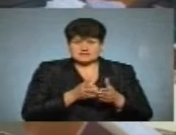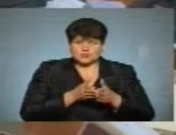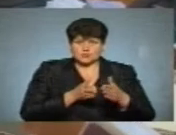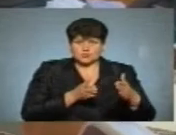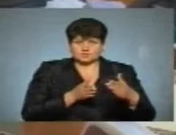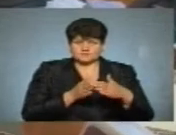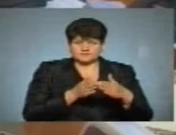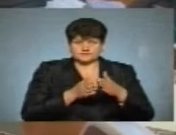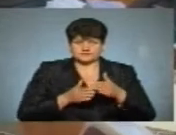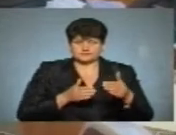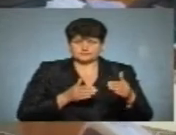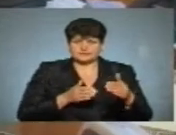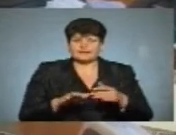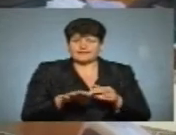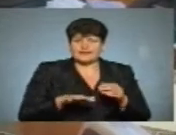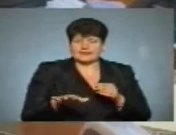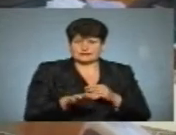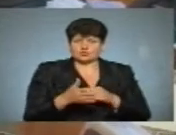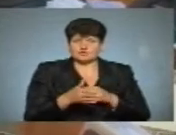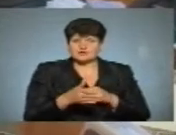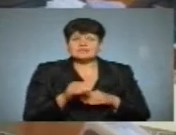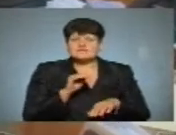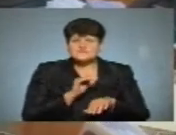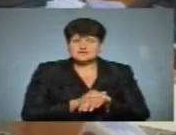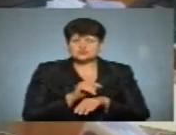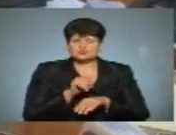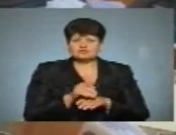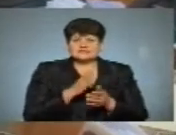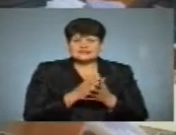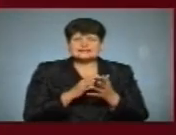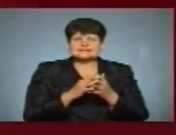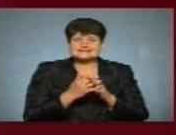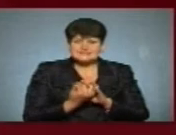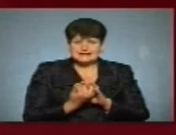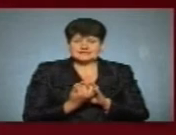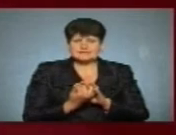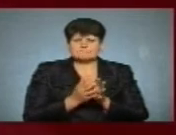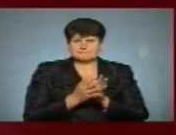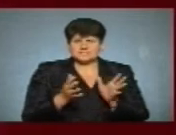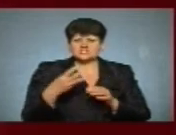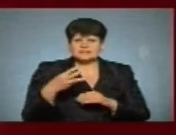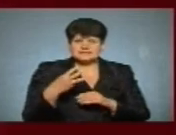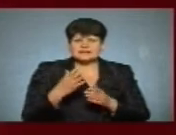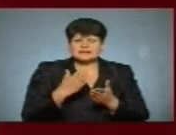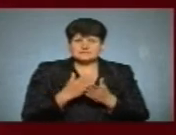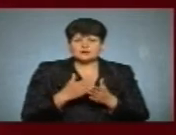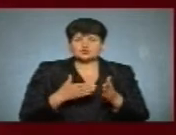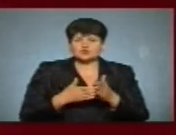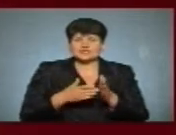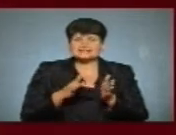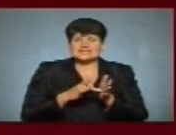Оцей весь кут, оця вся територія, вона фактично, тут є села, є населені пункти, там більше 30, які мають до центру